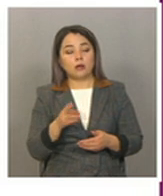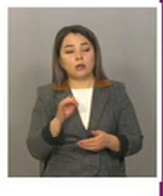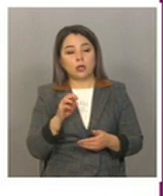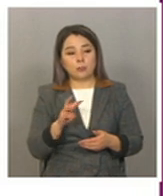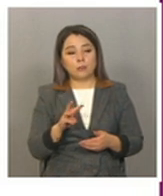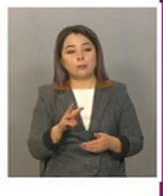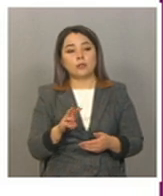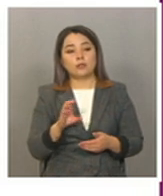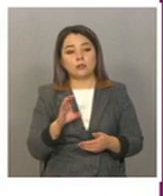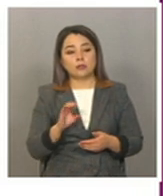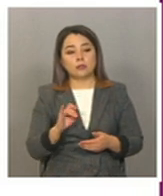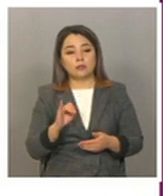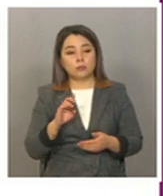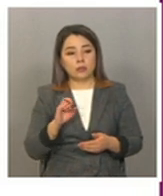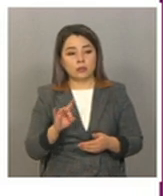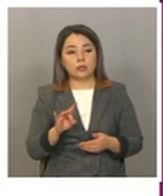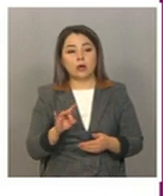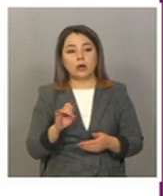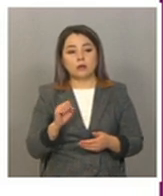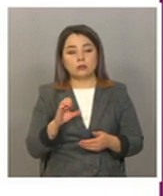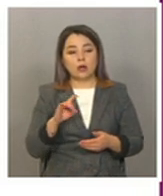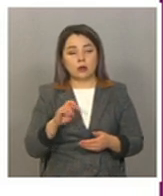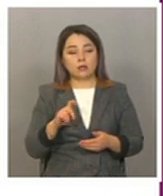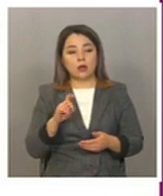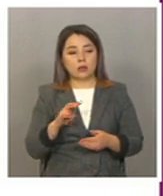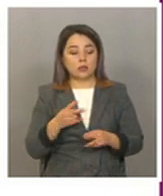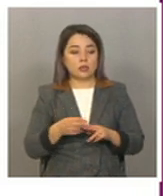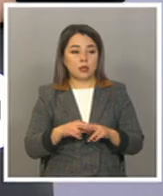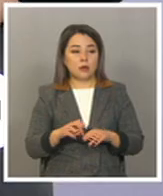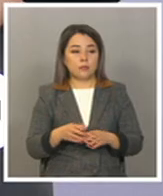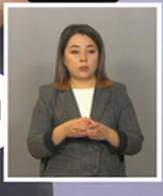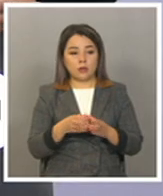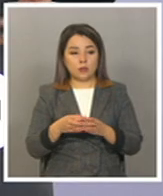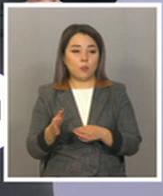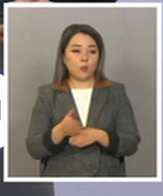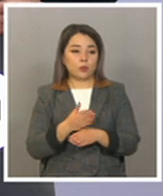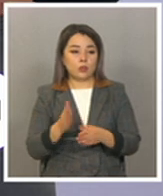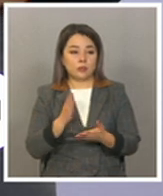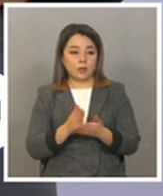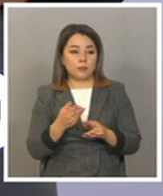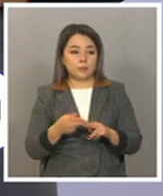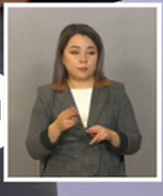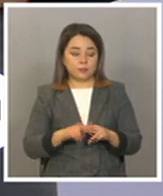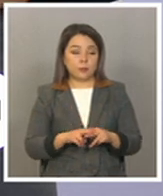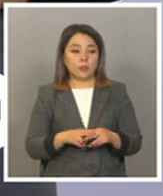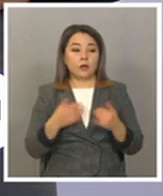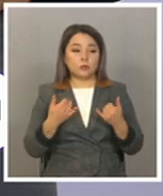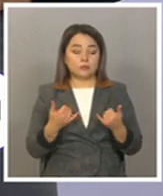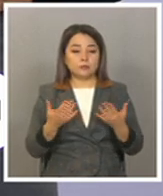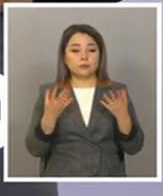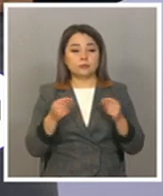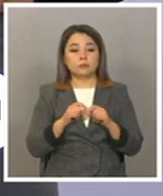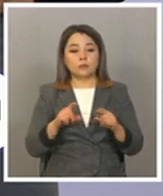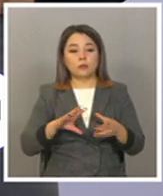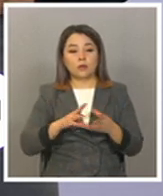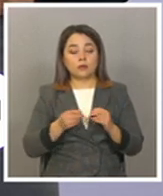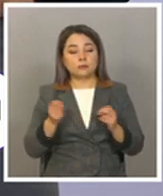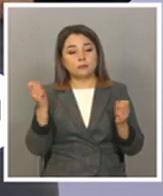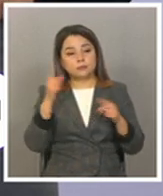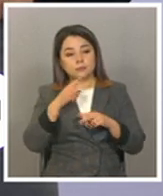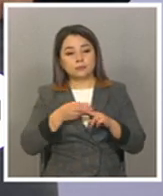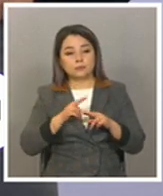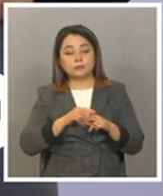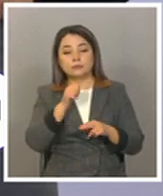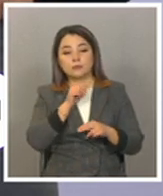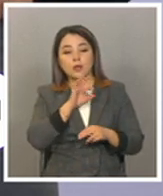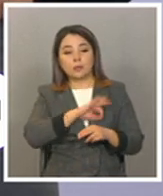хандығы, Сібір хандығы және Астрахан хандығы. Оқушылар, бүгінгі сабақтан алған білімдерімізді